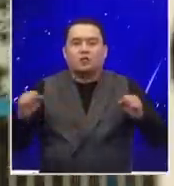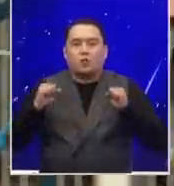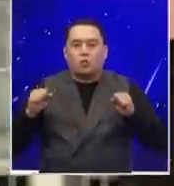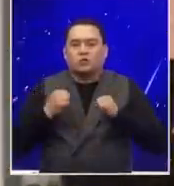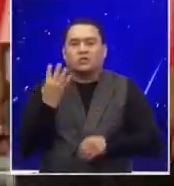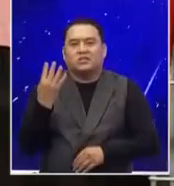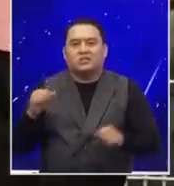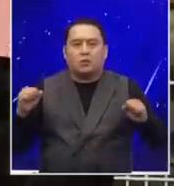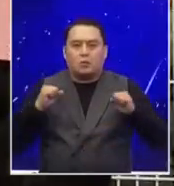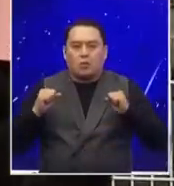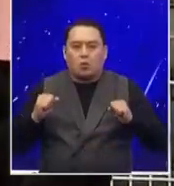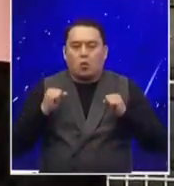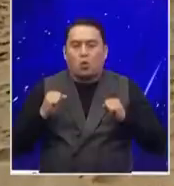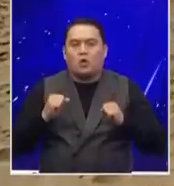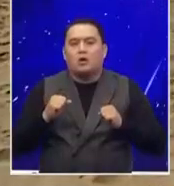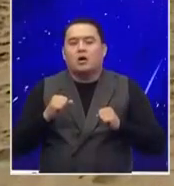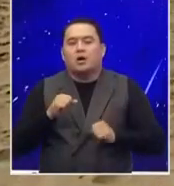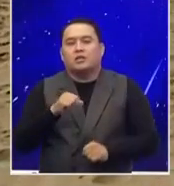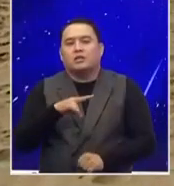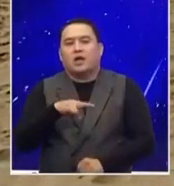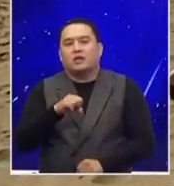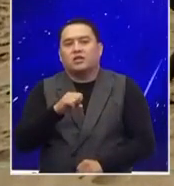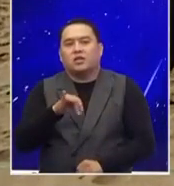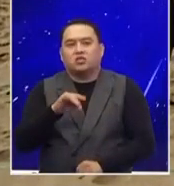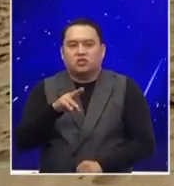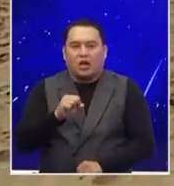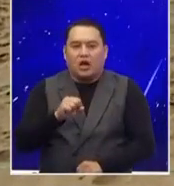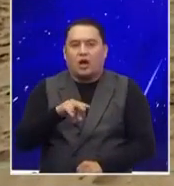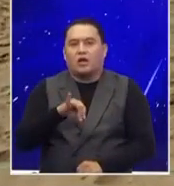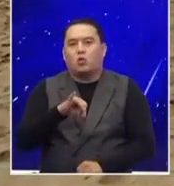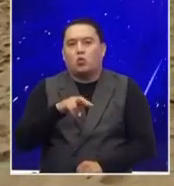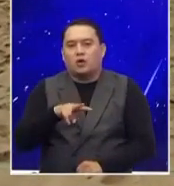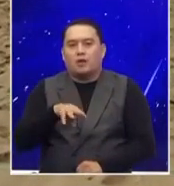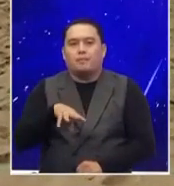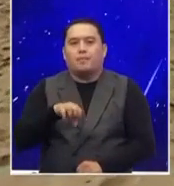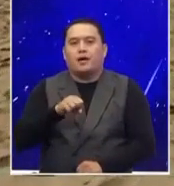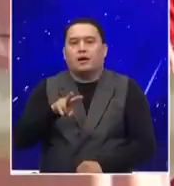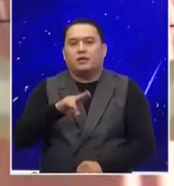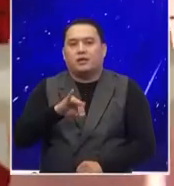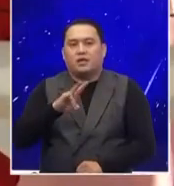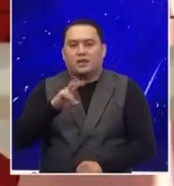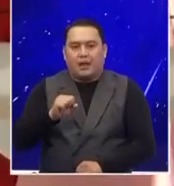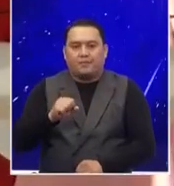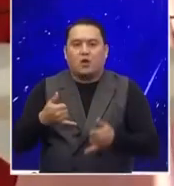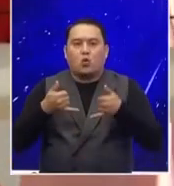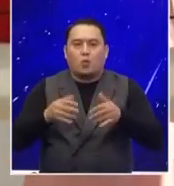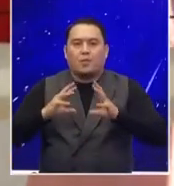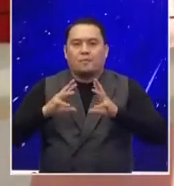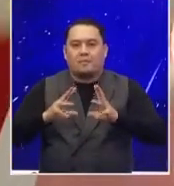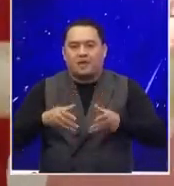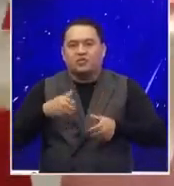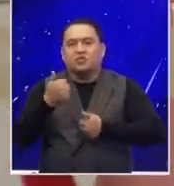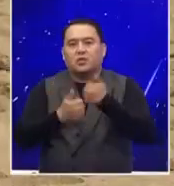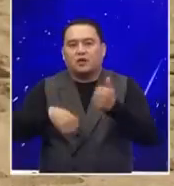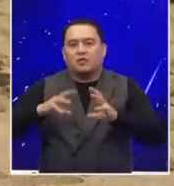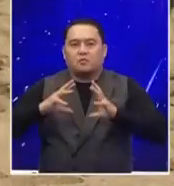4 спортсменки, в частности Танцула Каербекова, Надежда Мячик, Айгуль Егибай и Мадина Кужахметова. Среди них призеры Кубка мира, чемпионатов